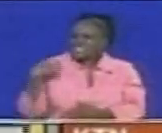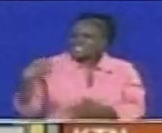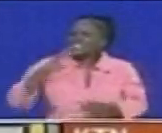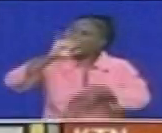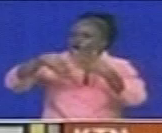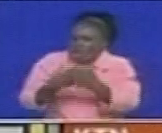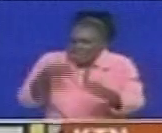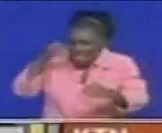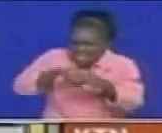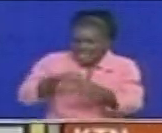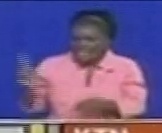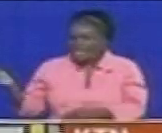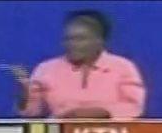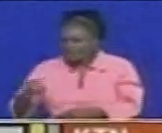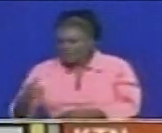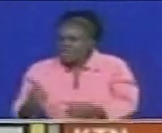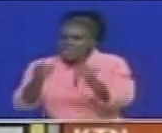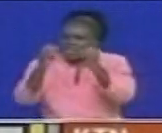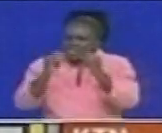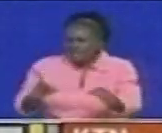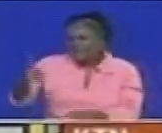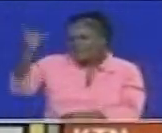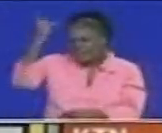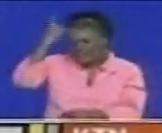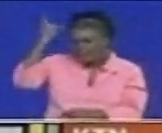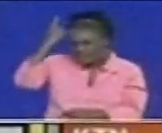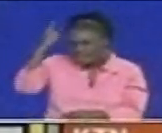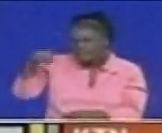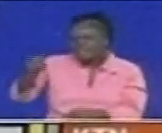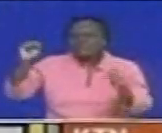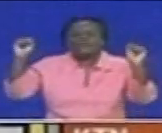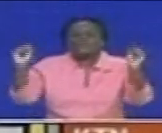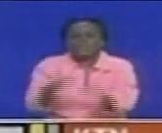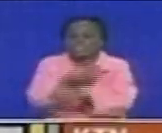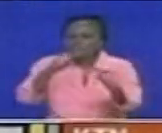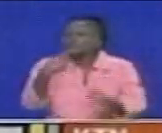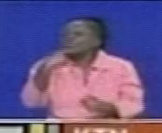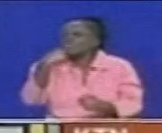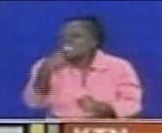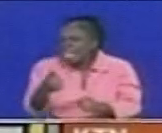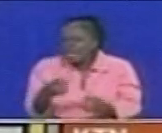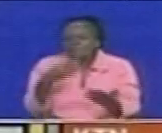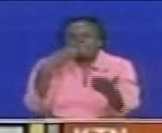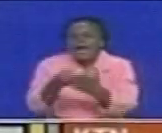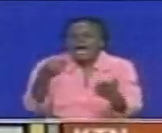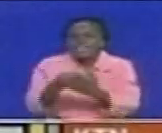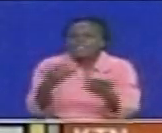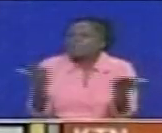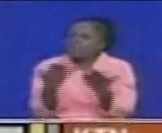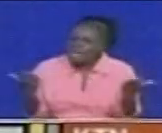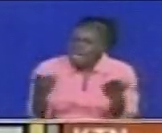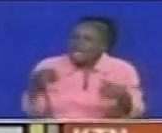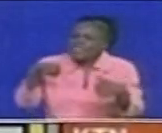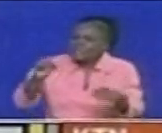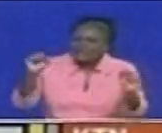katikati, kama gavana na watu yake hawatasema vile hii pesa mahali imeenda, kama hawatajibu